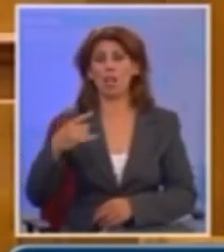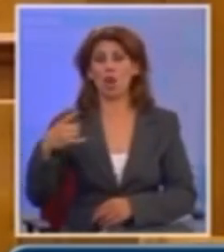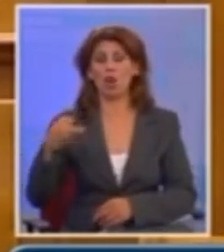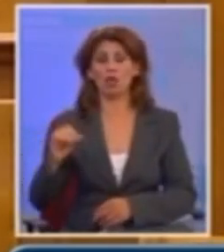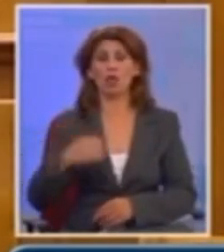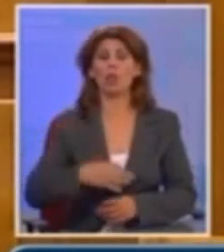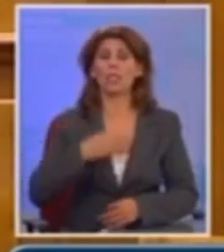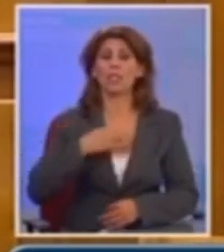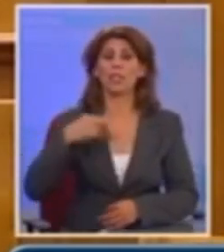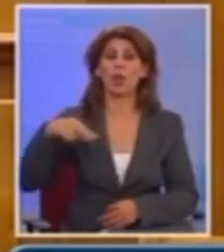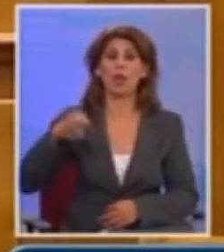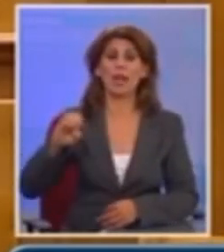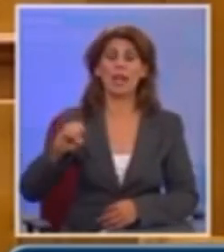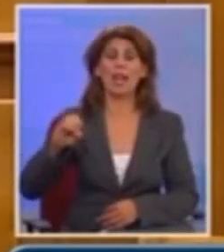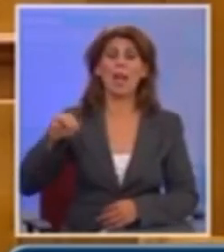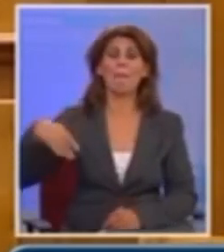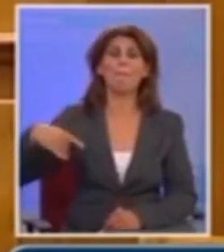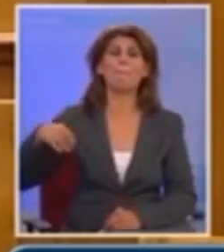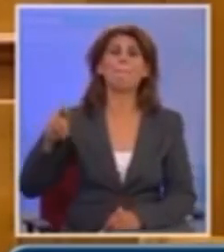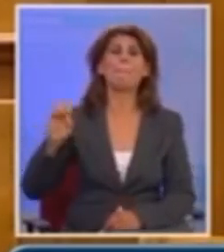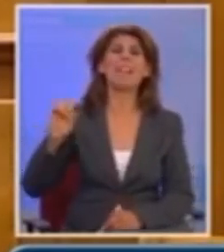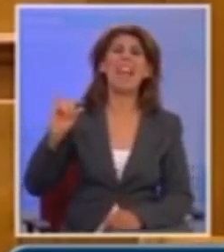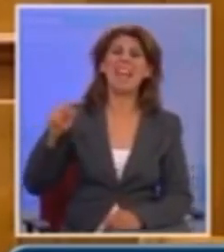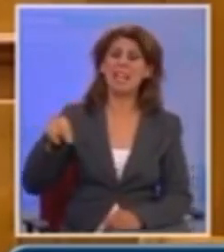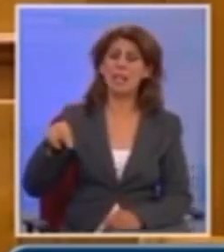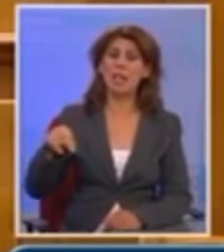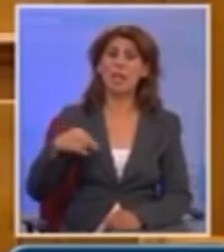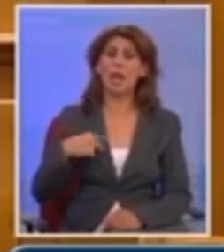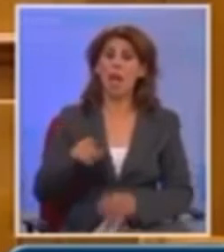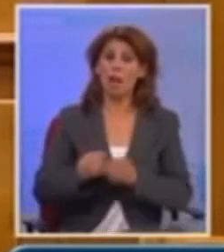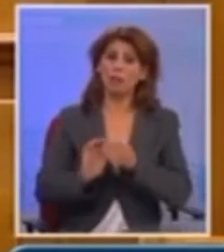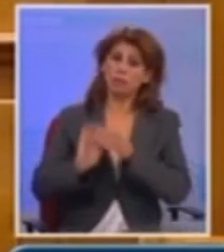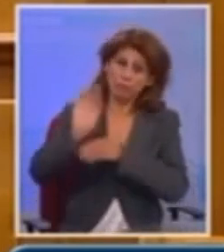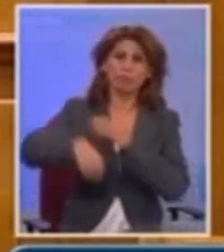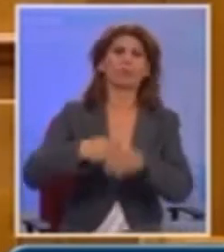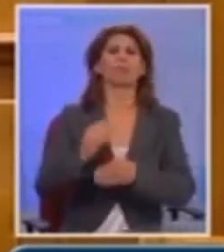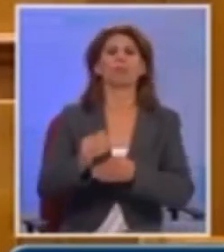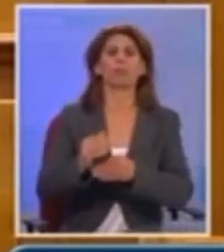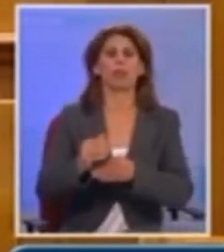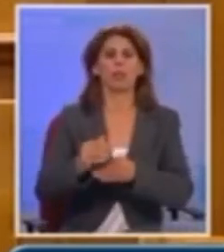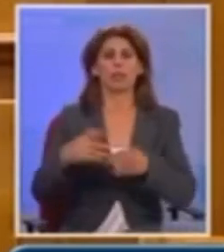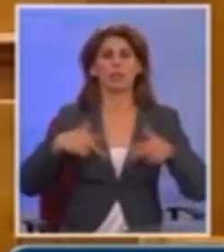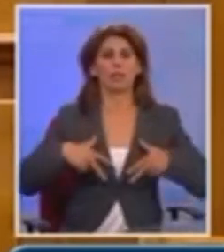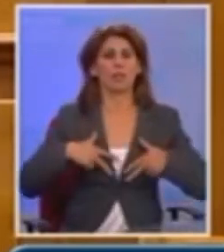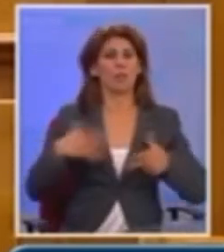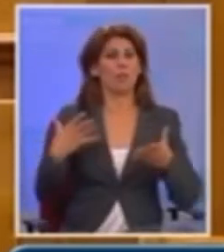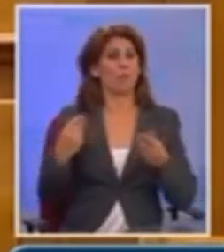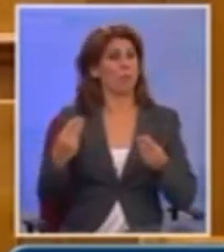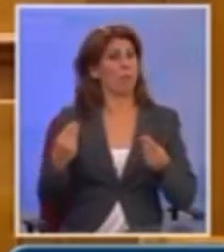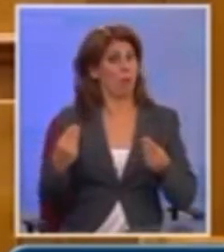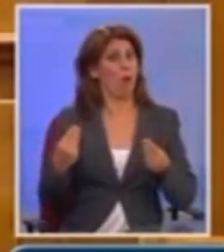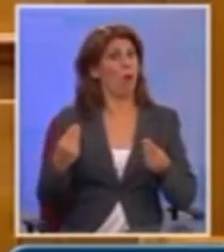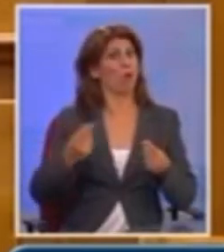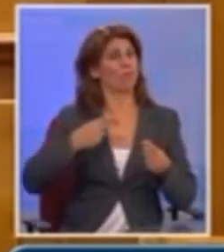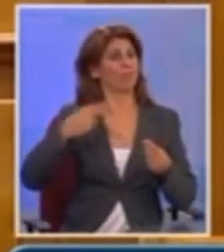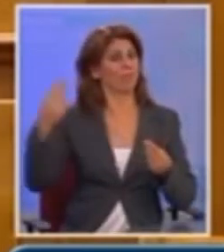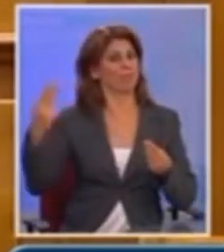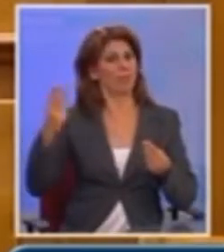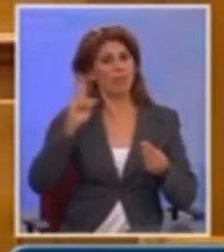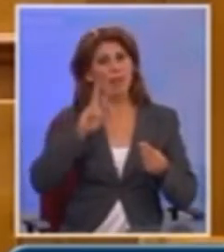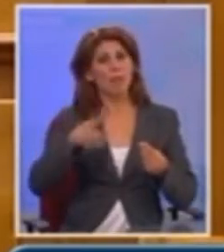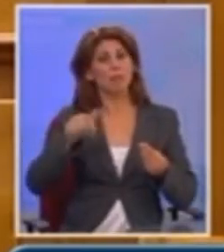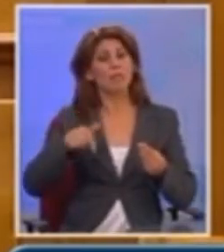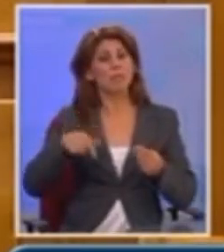Τα πραξικοπήματα που είναι τόσο προσφυλή, βλέπουμε και κάποιοι